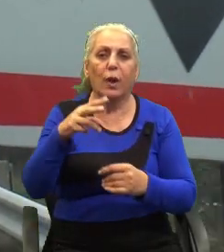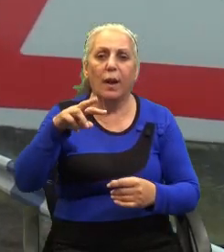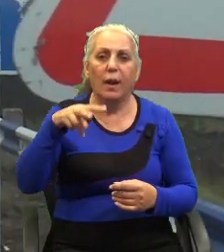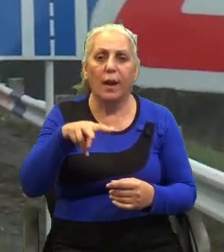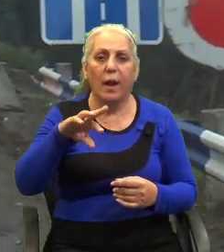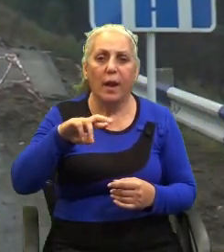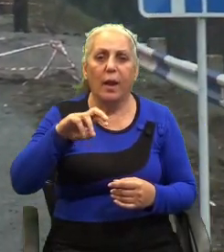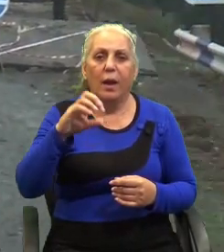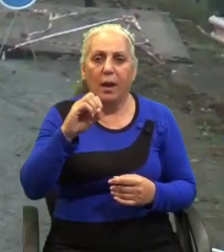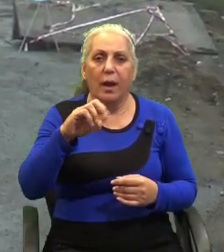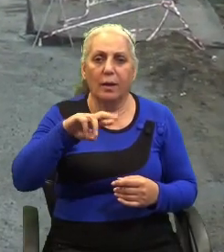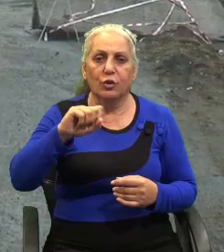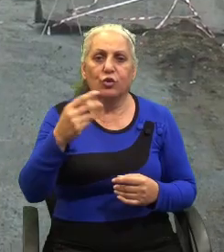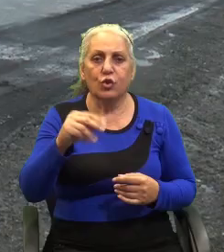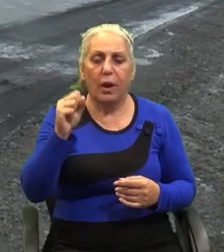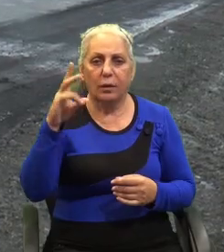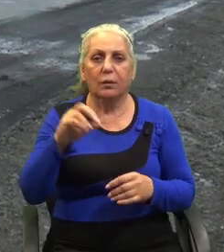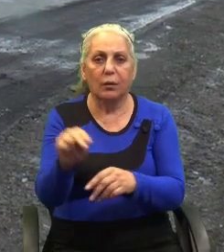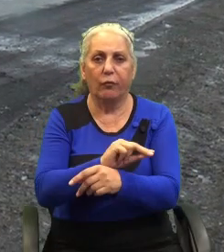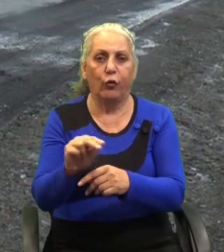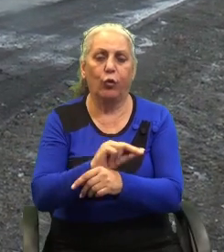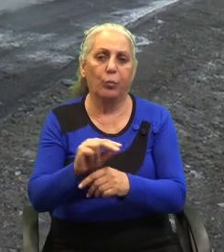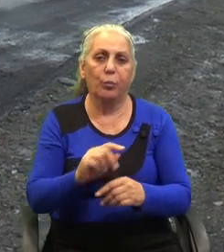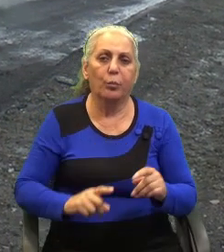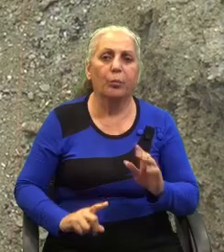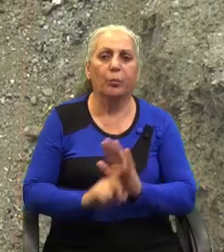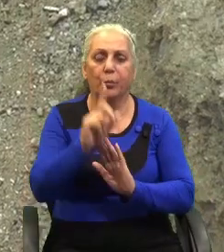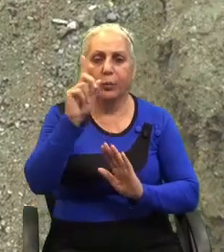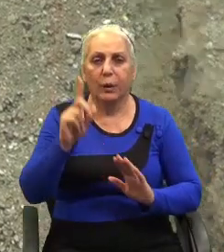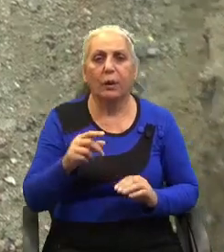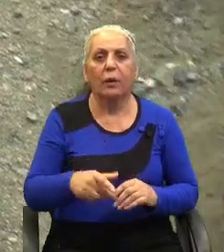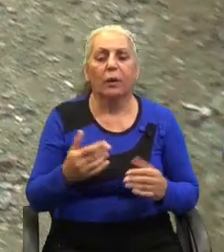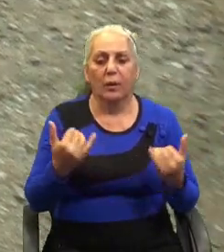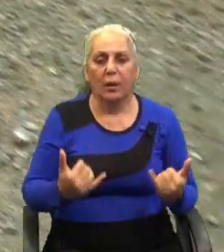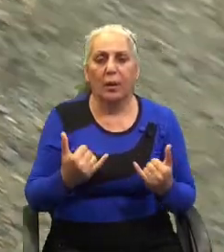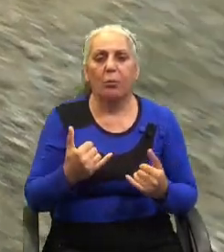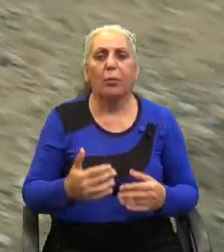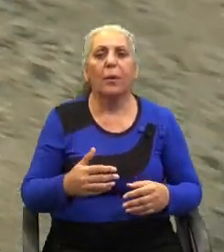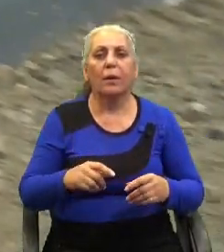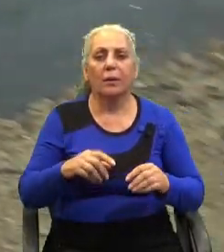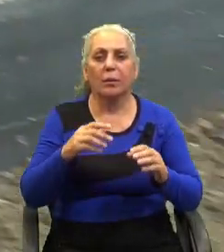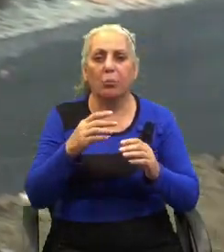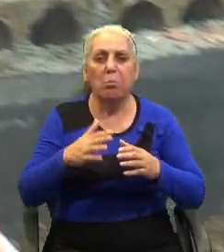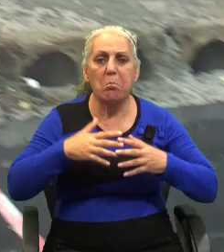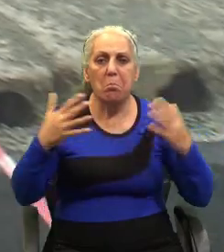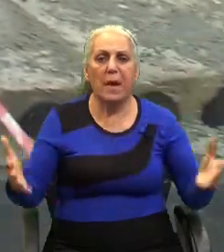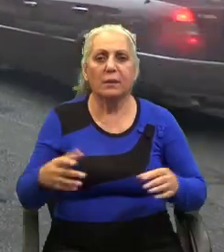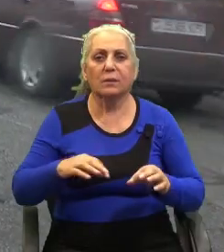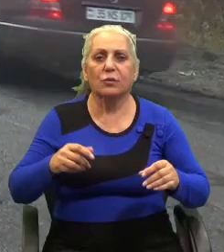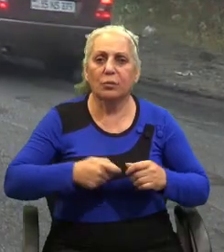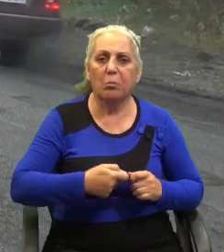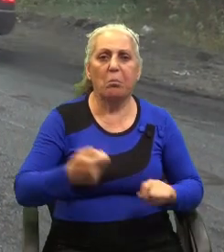կենտրոն հատվածի հիմնանորոգման աշխատանքները։ Նշենք, որ այս տարի մեծ ծավալով ճանապարհաշինարարական աշխատանքներ են